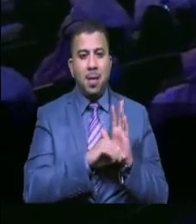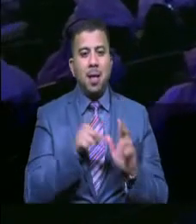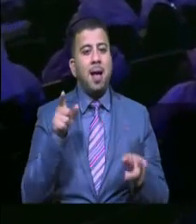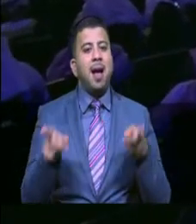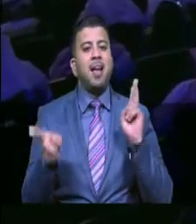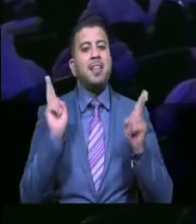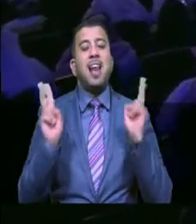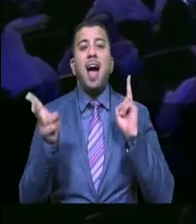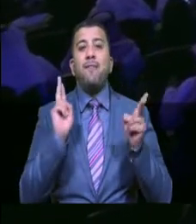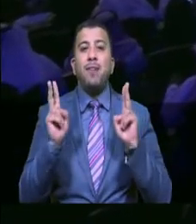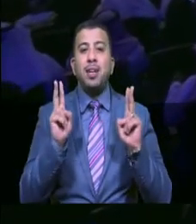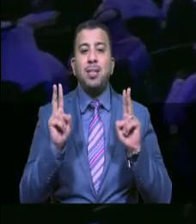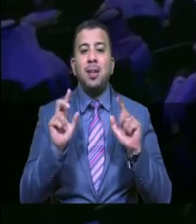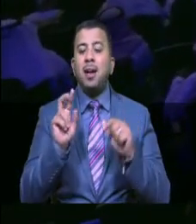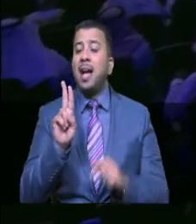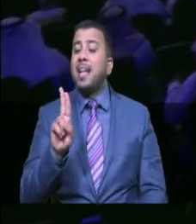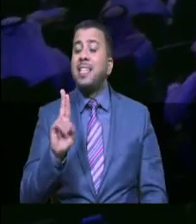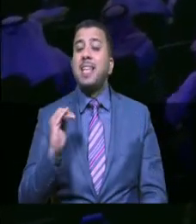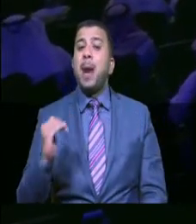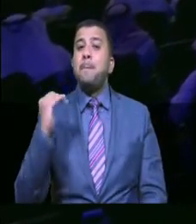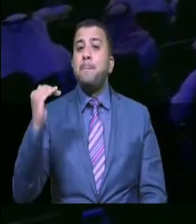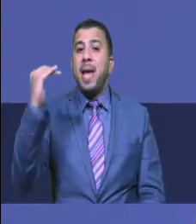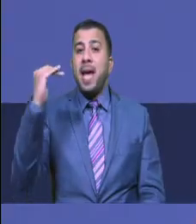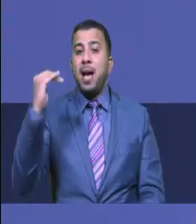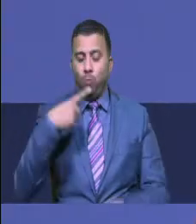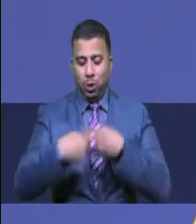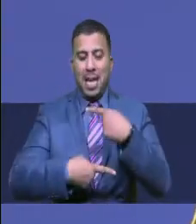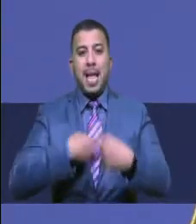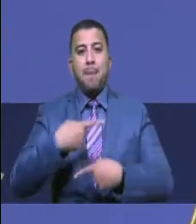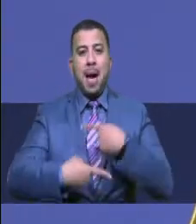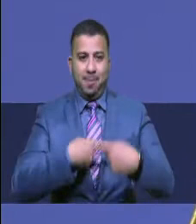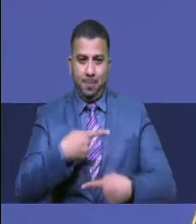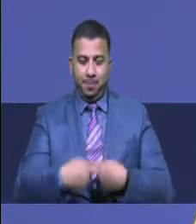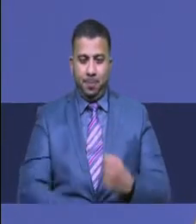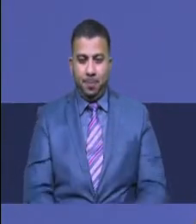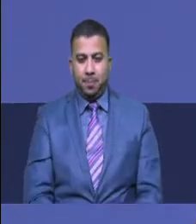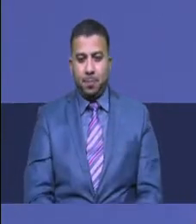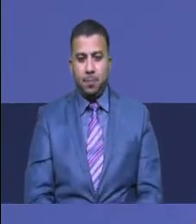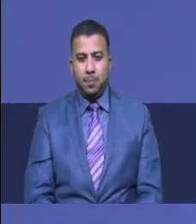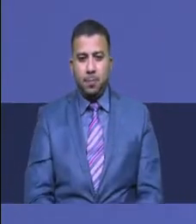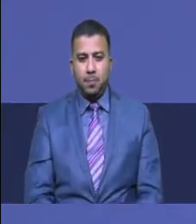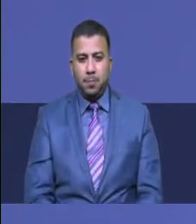الحفل التنمية المستدامة،